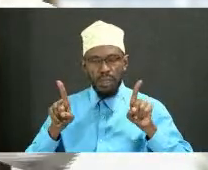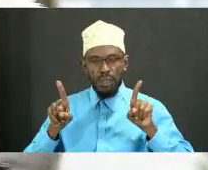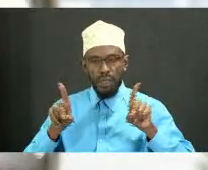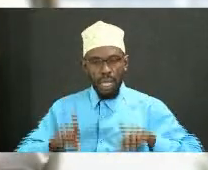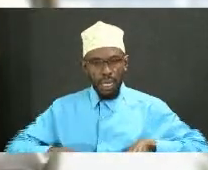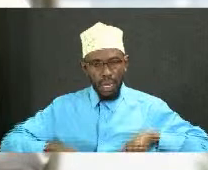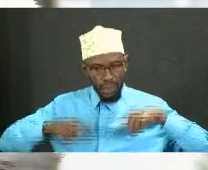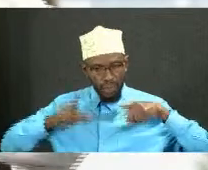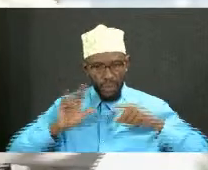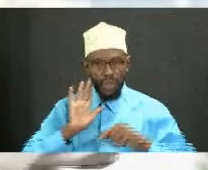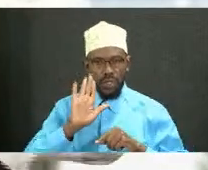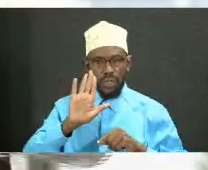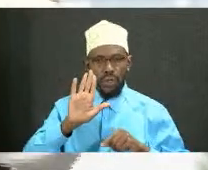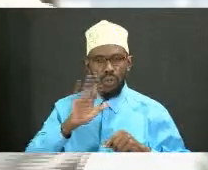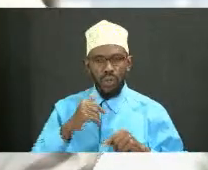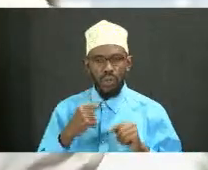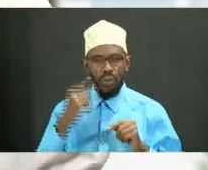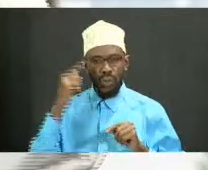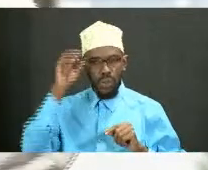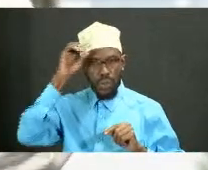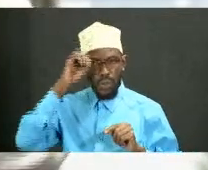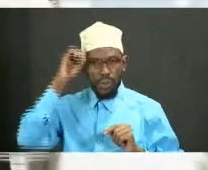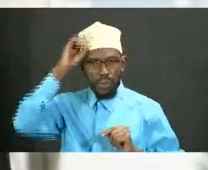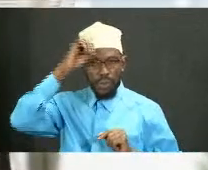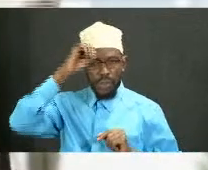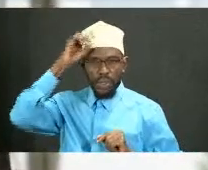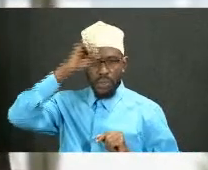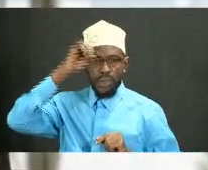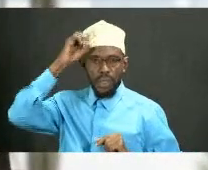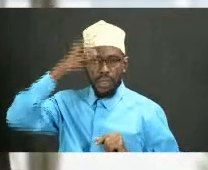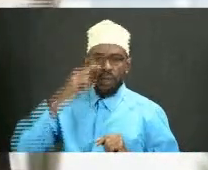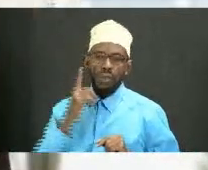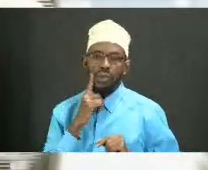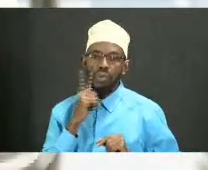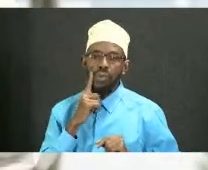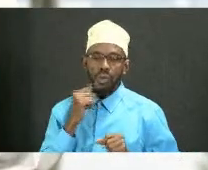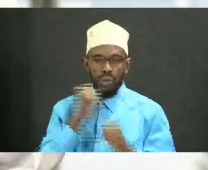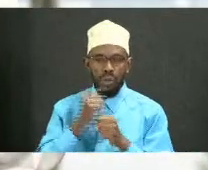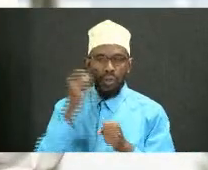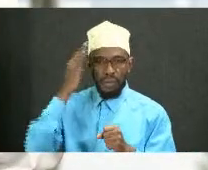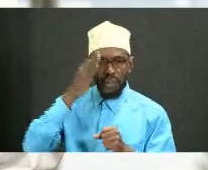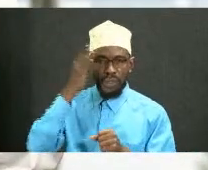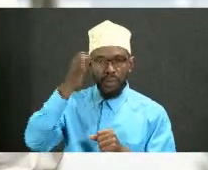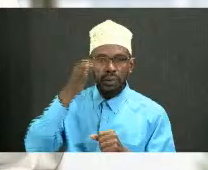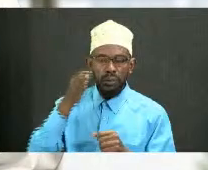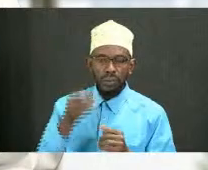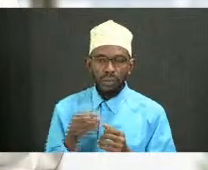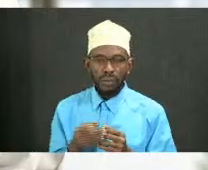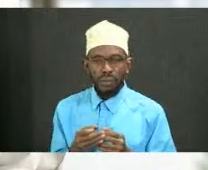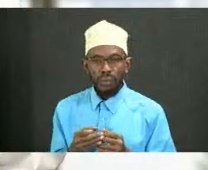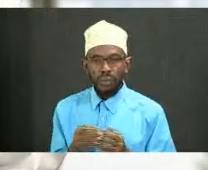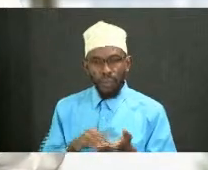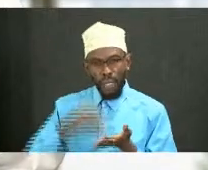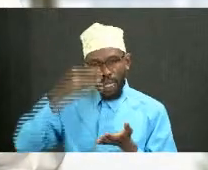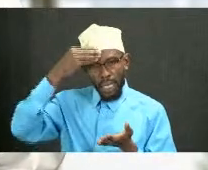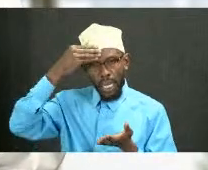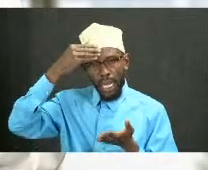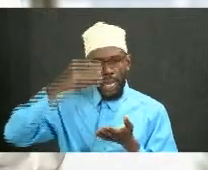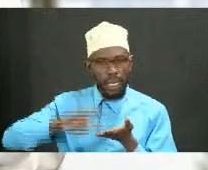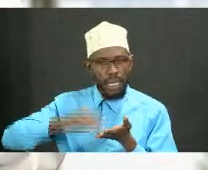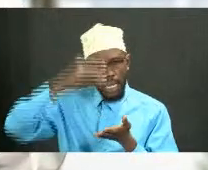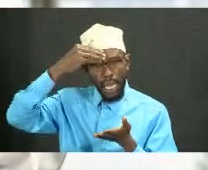yatakana uishi kulingana na yani maono yako. Wewe unataka kufanya nini kesho siku za usoni? Unataka mfano usome mpaka